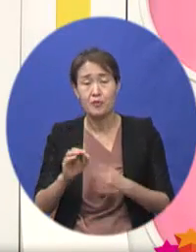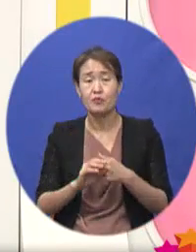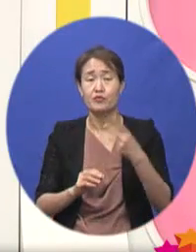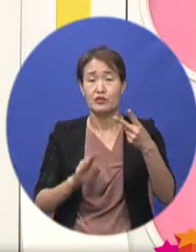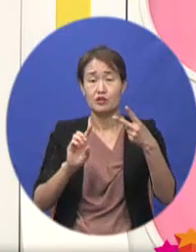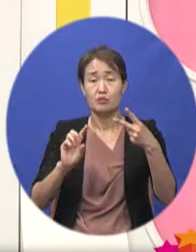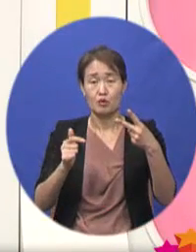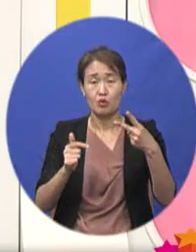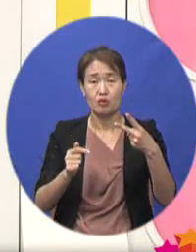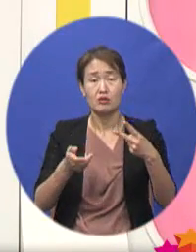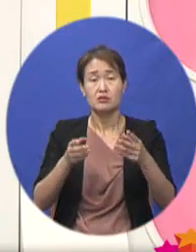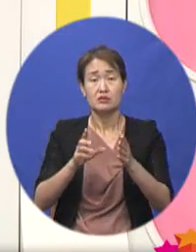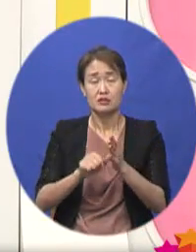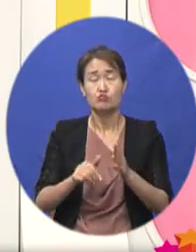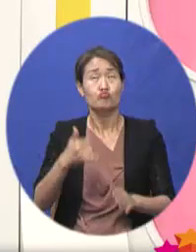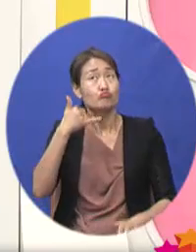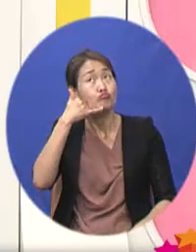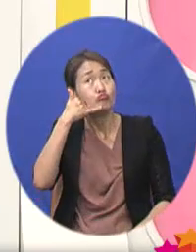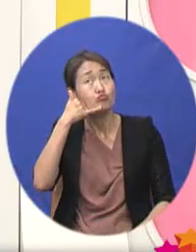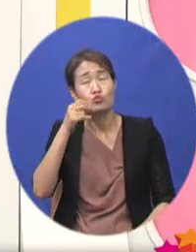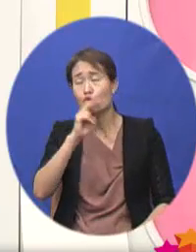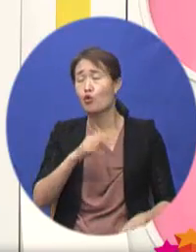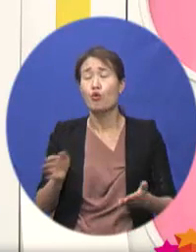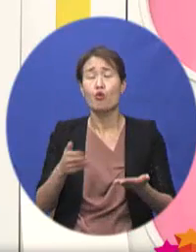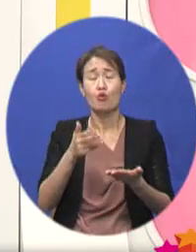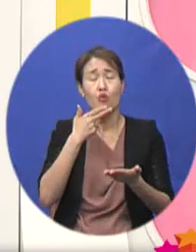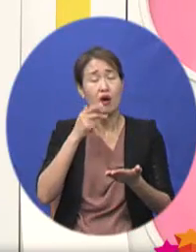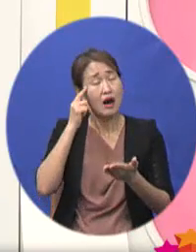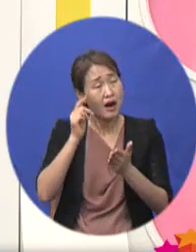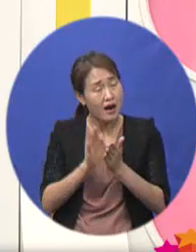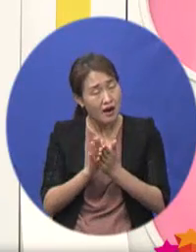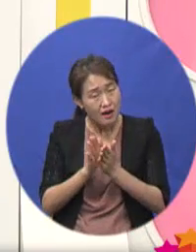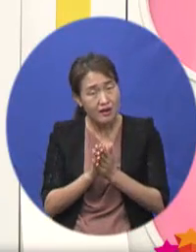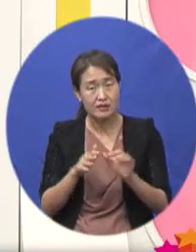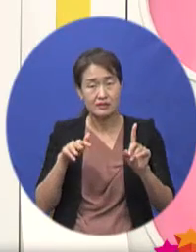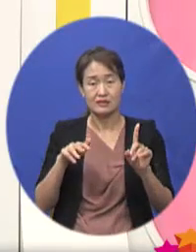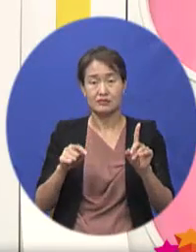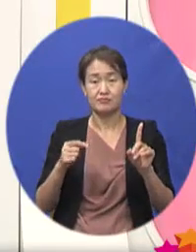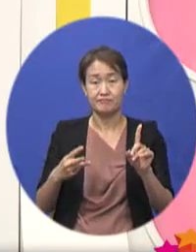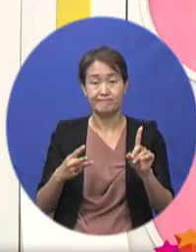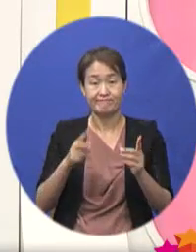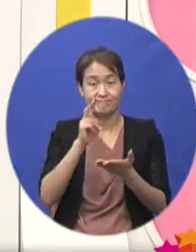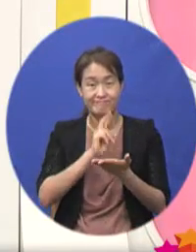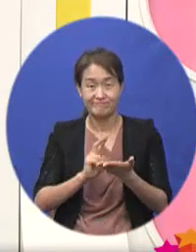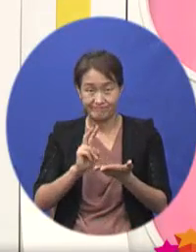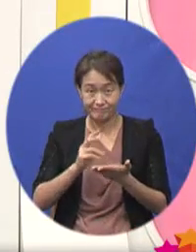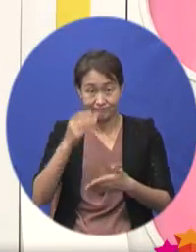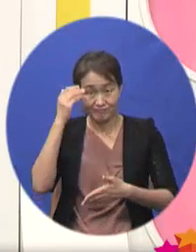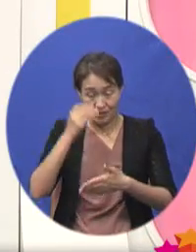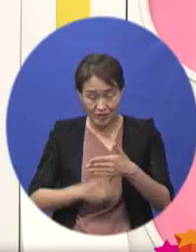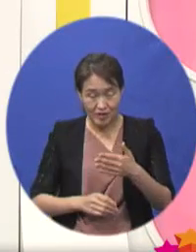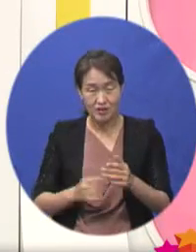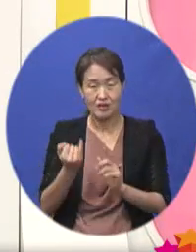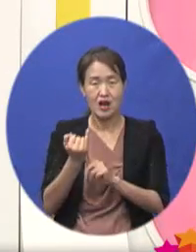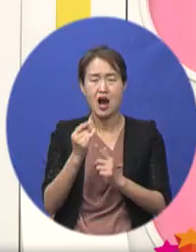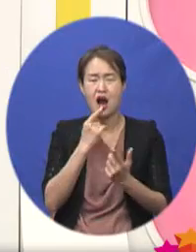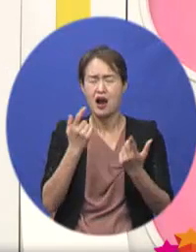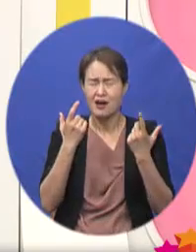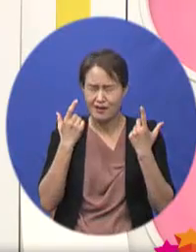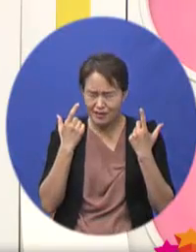하시는데 반주가 없이 네. 그냥 1절 이상을 불러놓으신 거. 그것만 다르지 나머지는 우리 길정화 씨가 얘기한